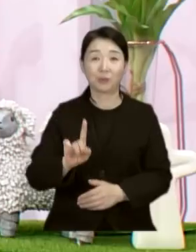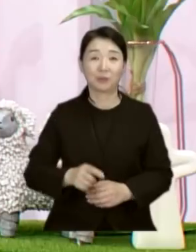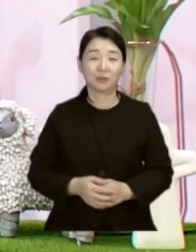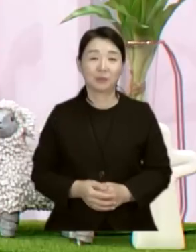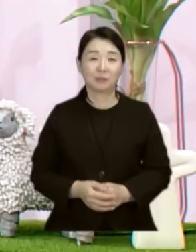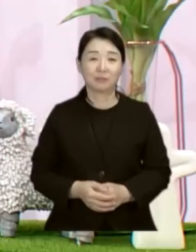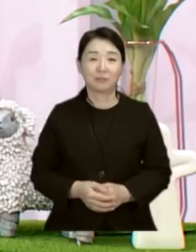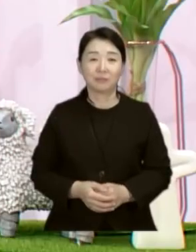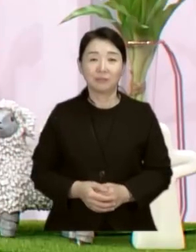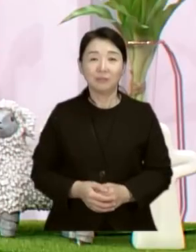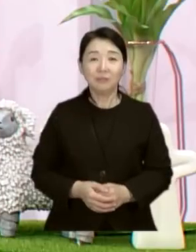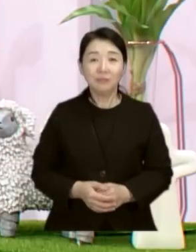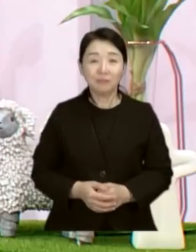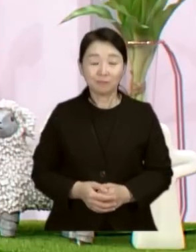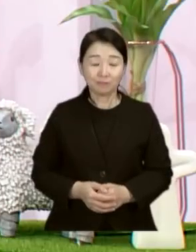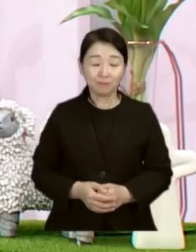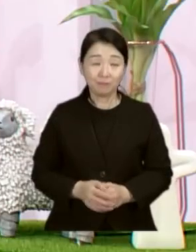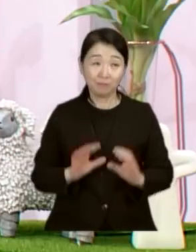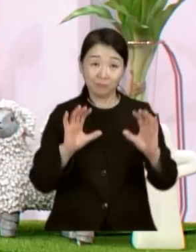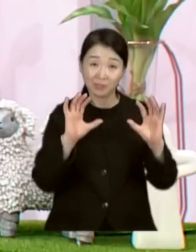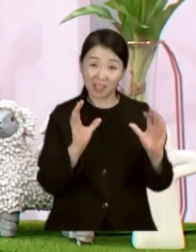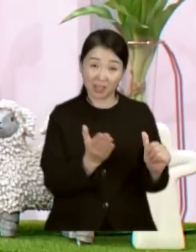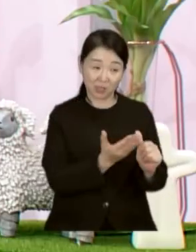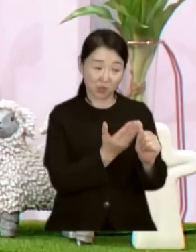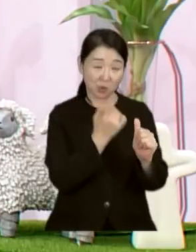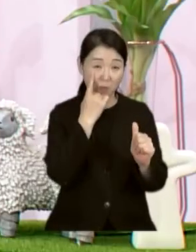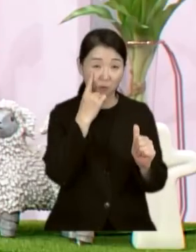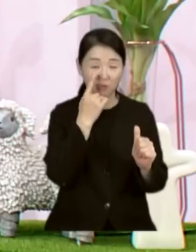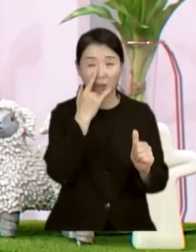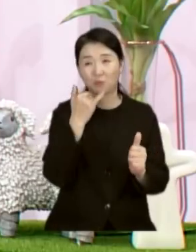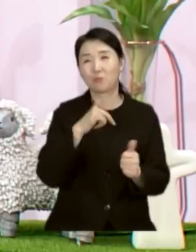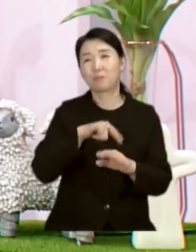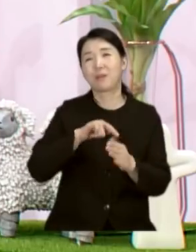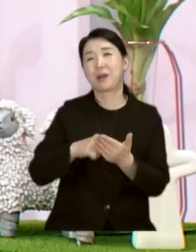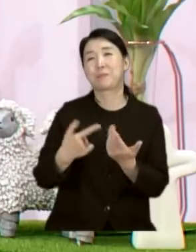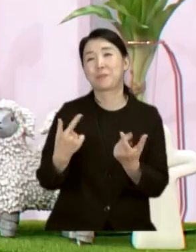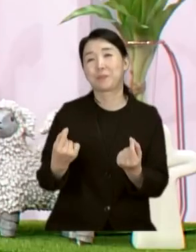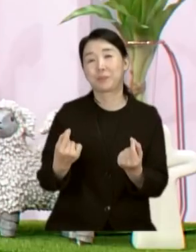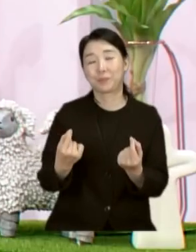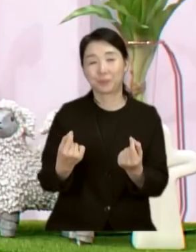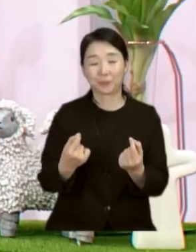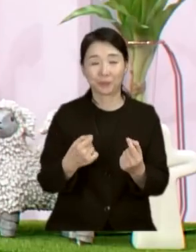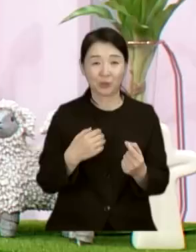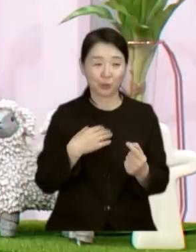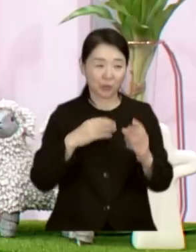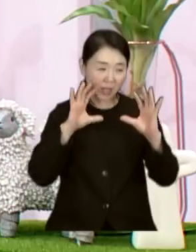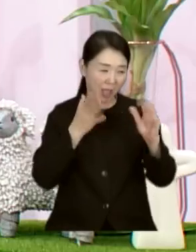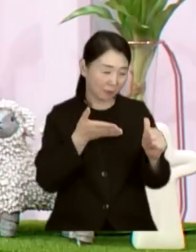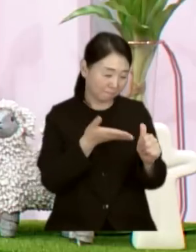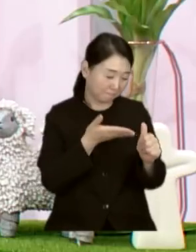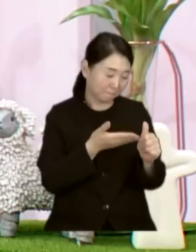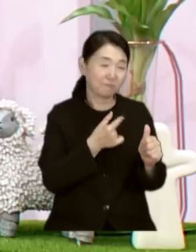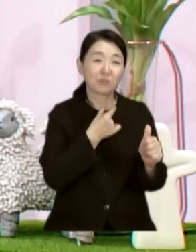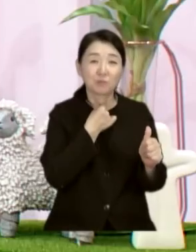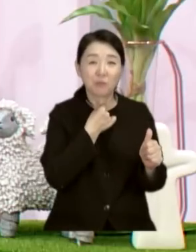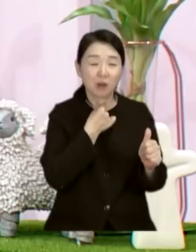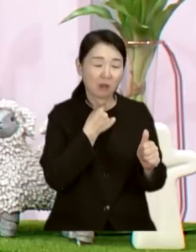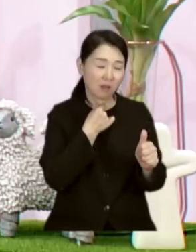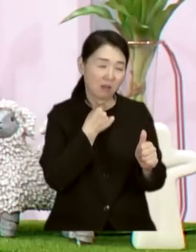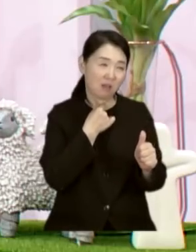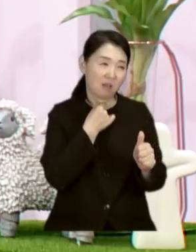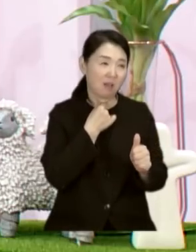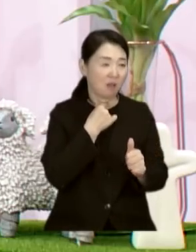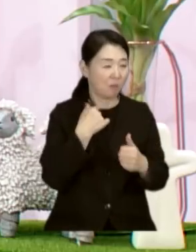있어요. 이제 아이들을 키우다 보니까 이제 부모 마음 다 똑같잖아요. 내 아이 해주고 싶은 거 많고 내 아이